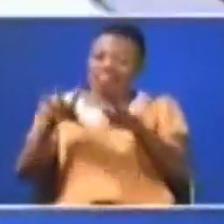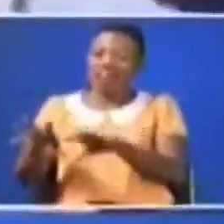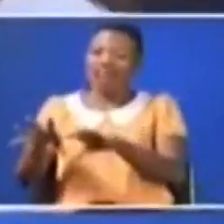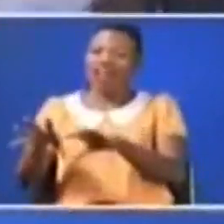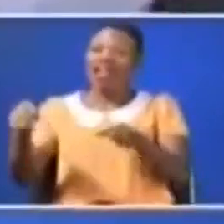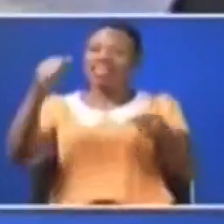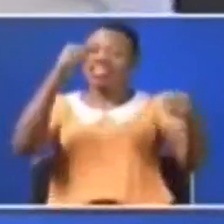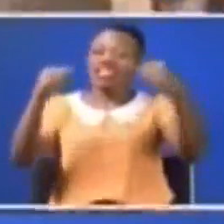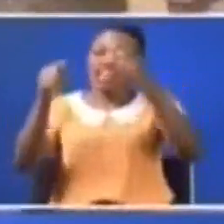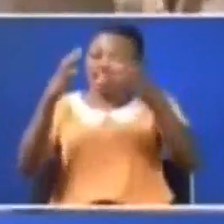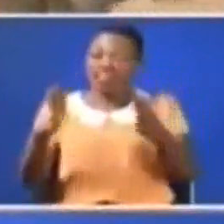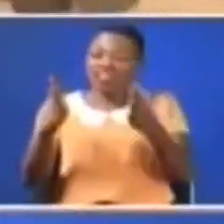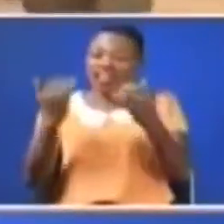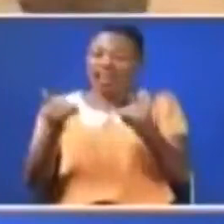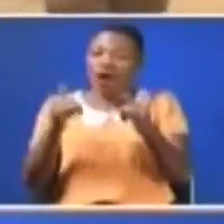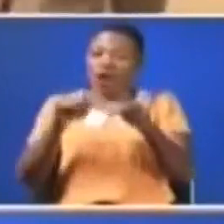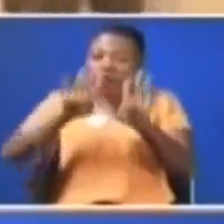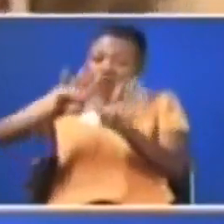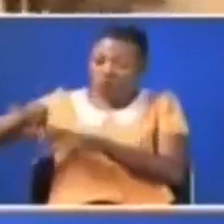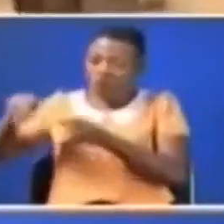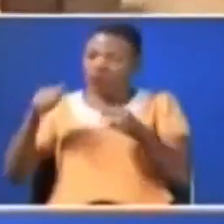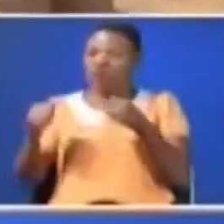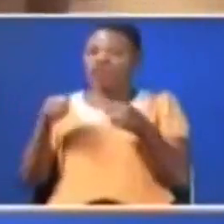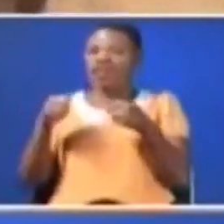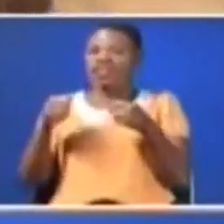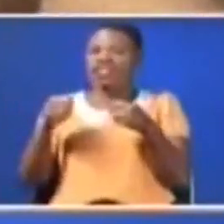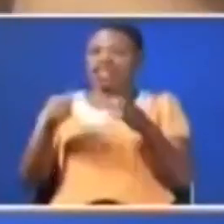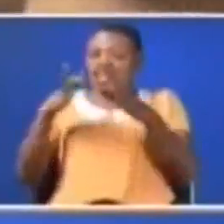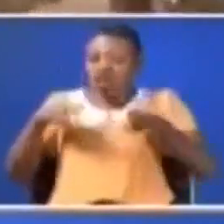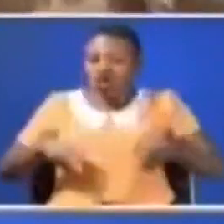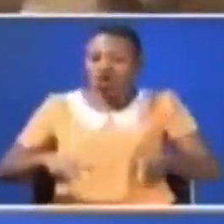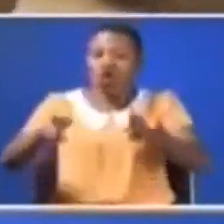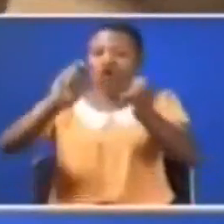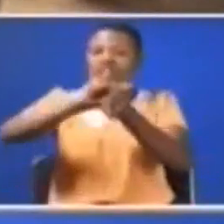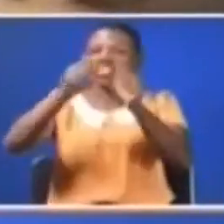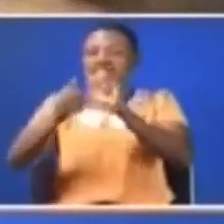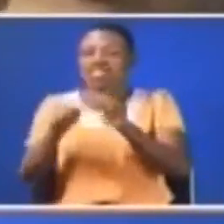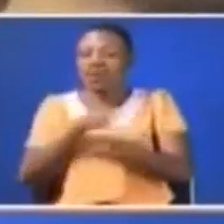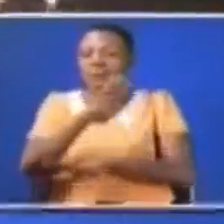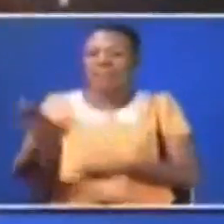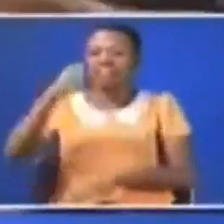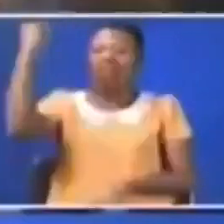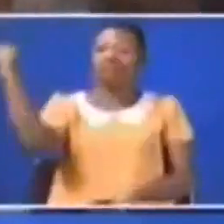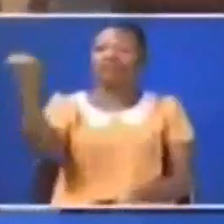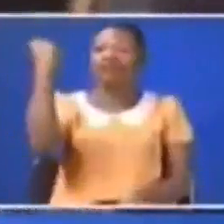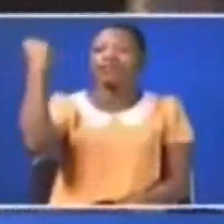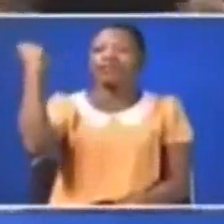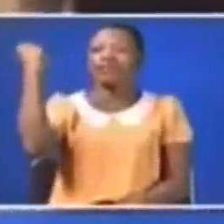Madereva wakilazimika kuegesha magari yao kando, huku barabara zikigeuzwa mahala pa maandamano.